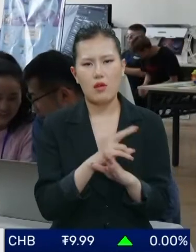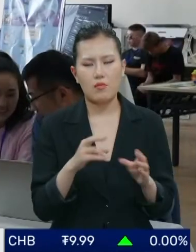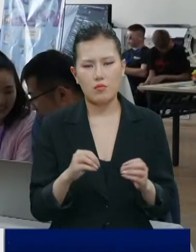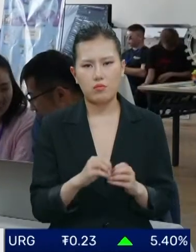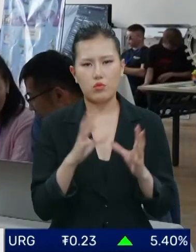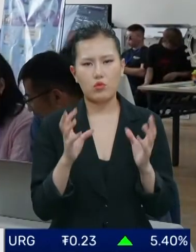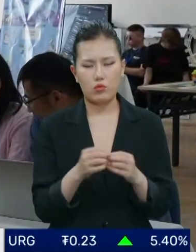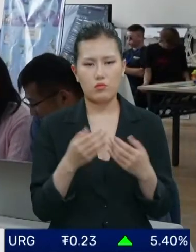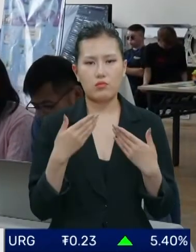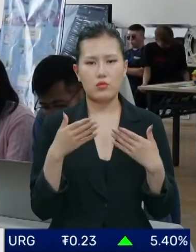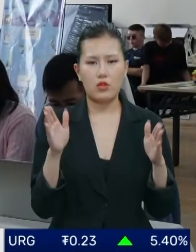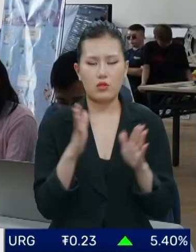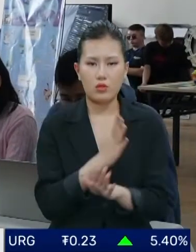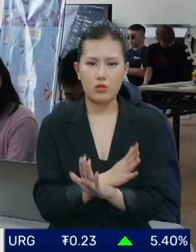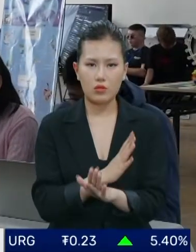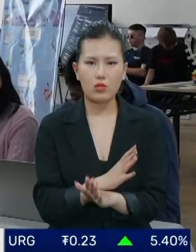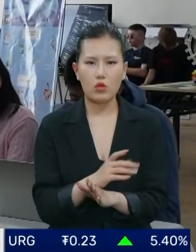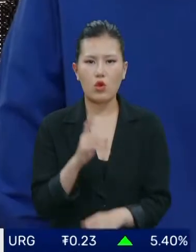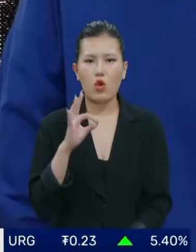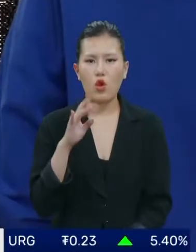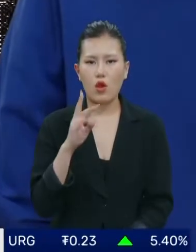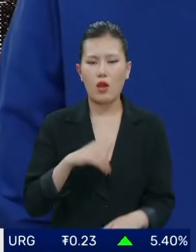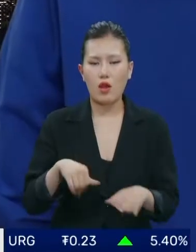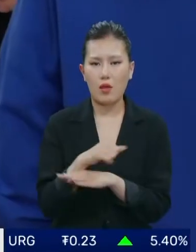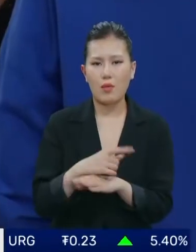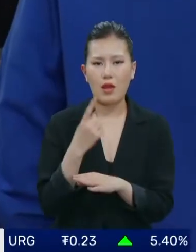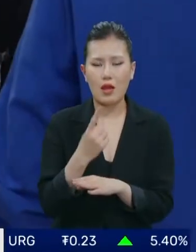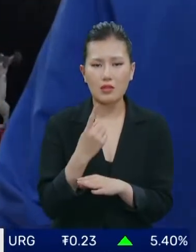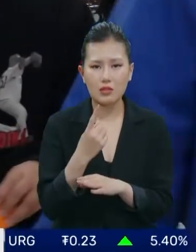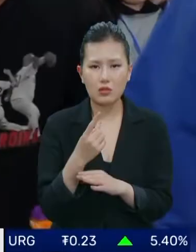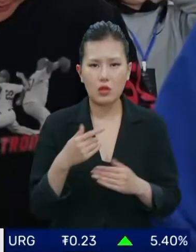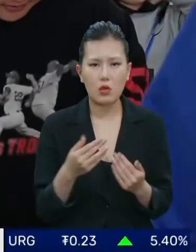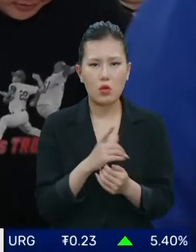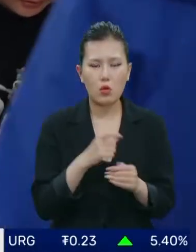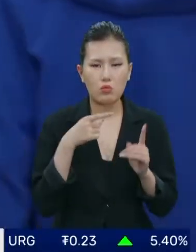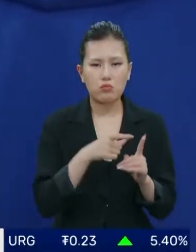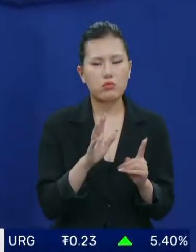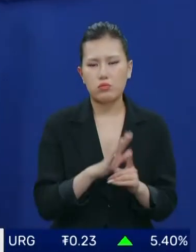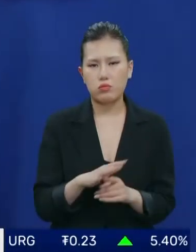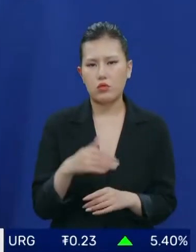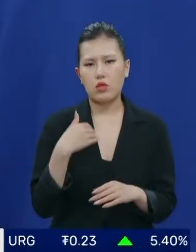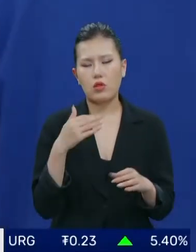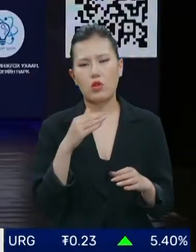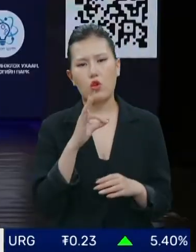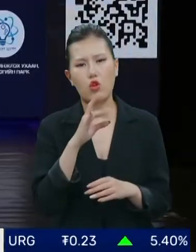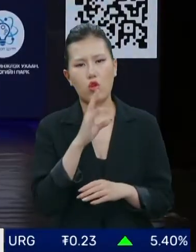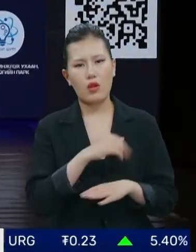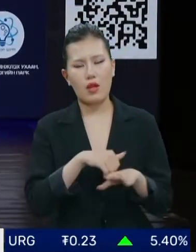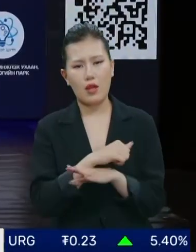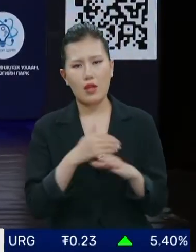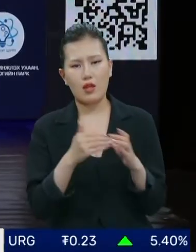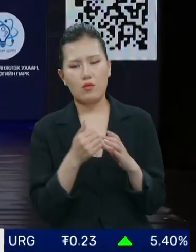аппликейшн маань Орхон аймгийн иргэд төдийгөө монголчууд Орхон аймгийн төрхийг хүсэж байгаа бүх хүмүүс Орхон аймгийн тухай бүх мэдээллийг төрийн